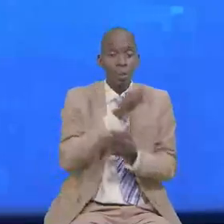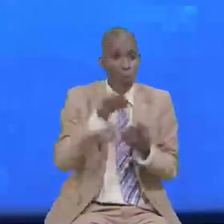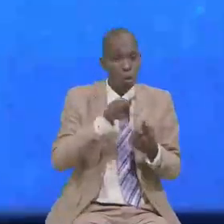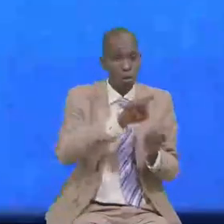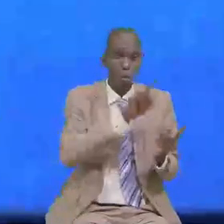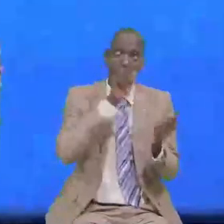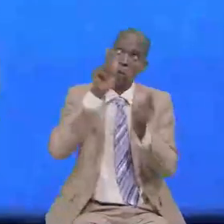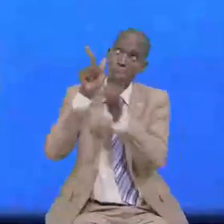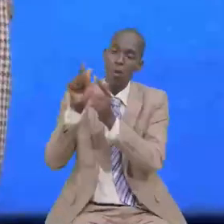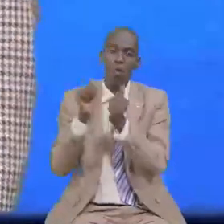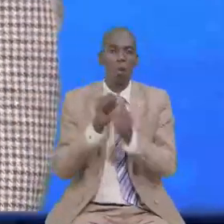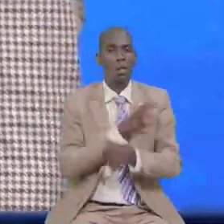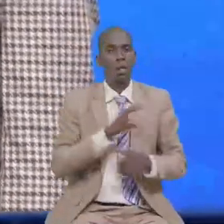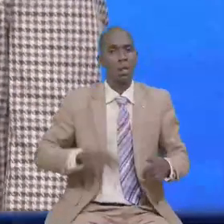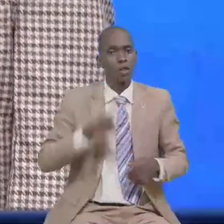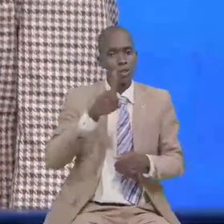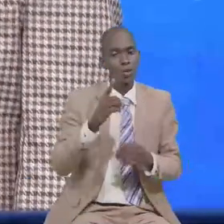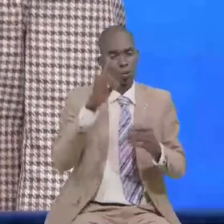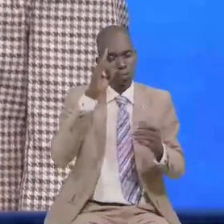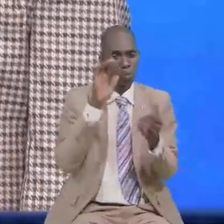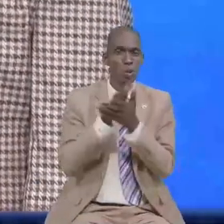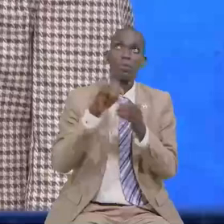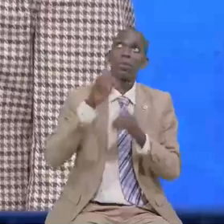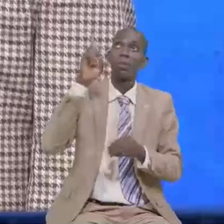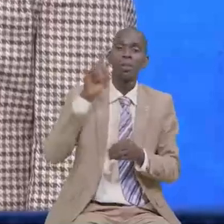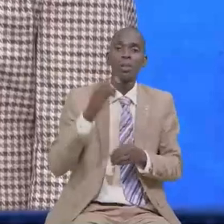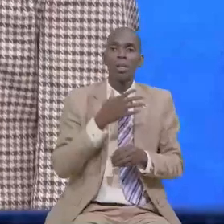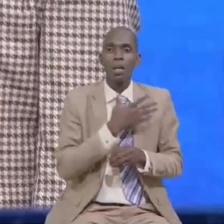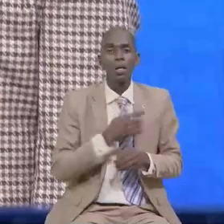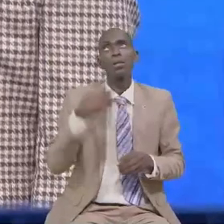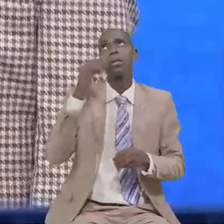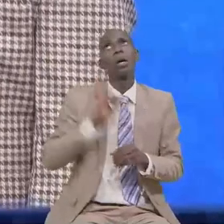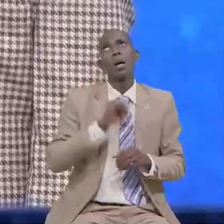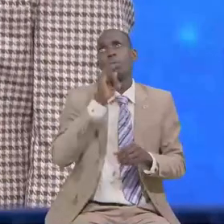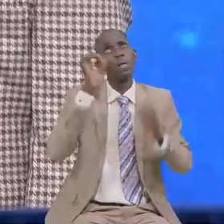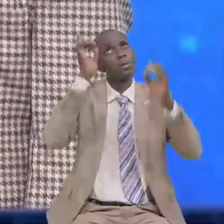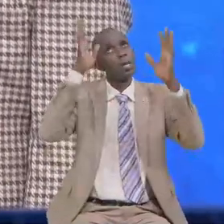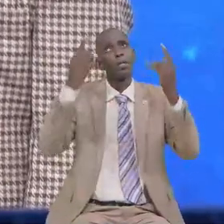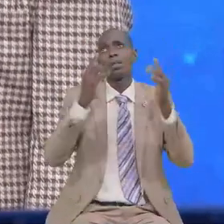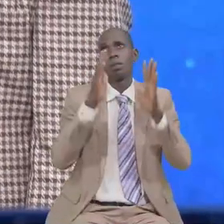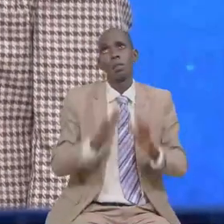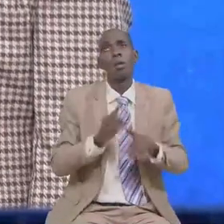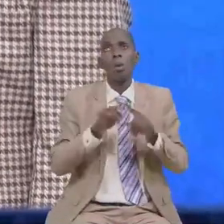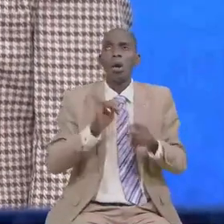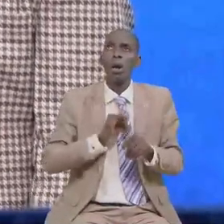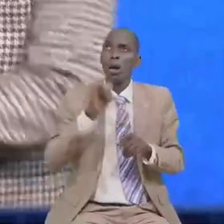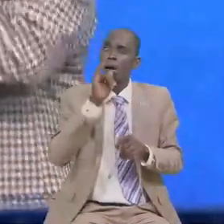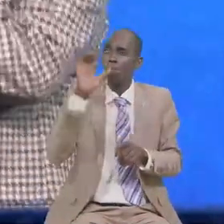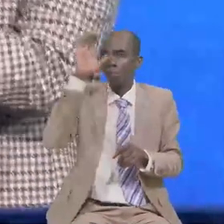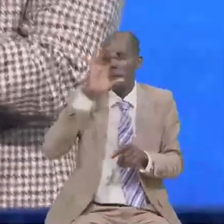à Christ et tu as confiance en lui, je suis un pécheur terrible. Mais je cherche mon